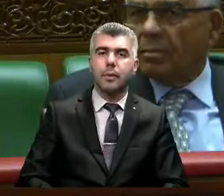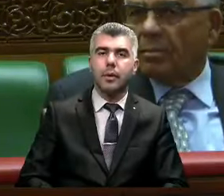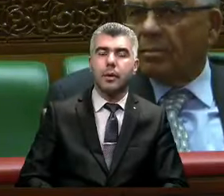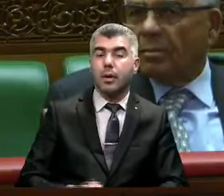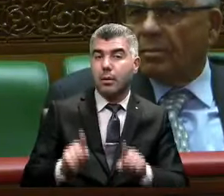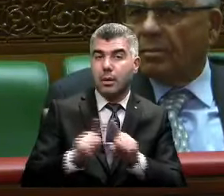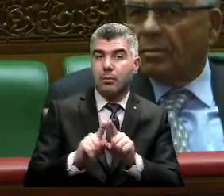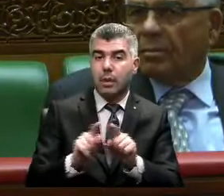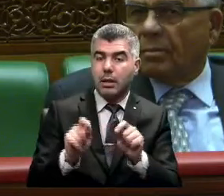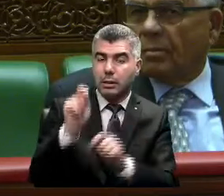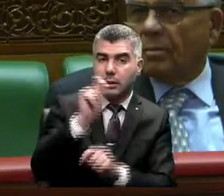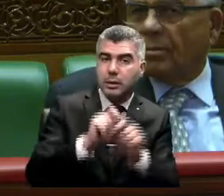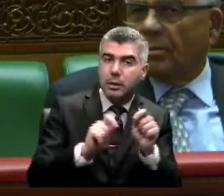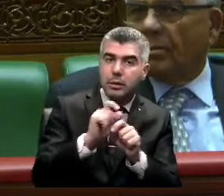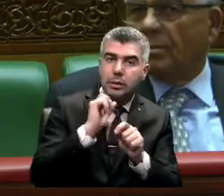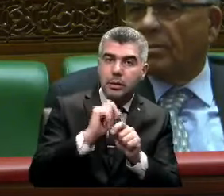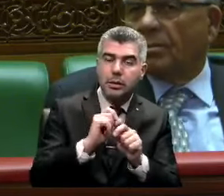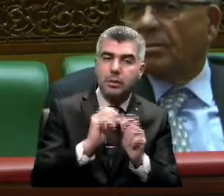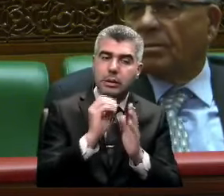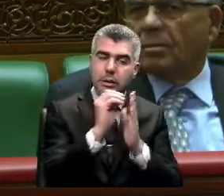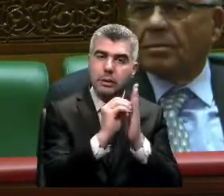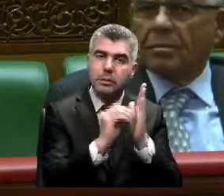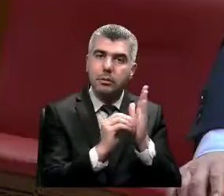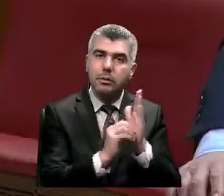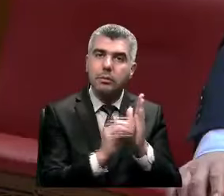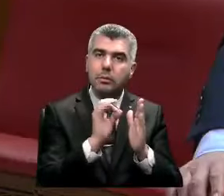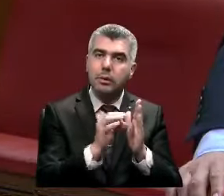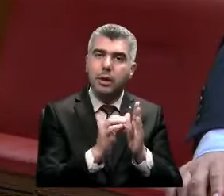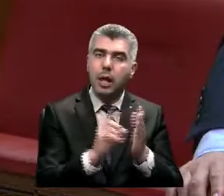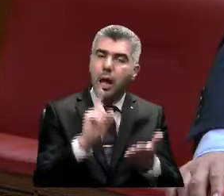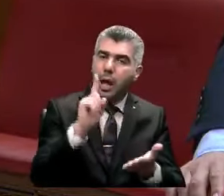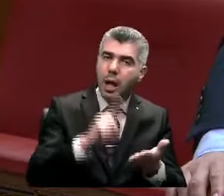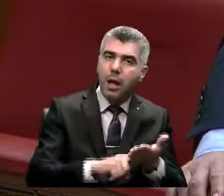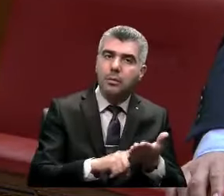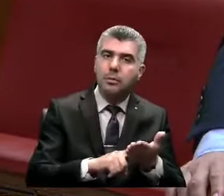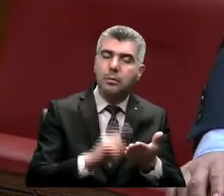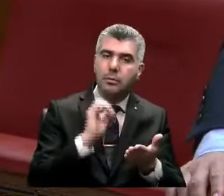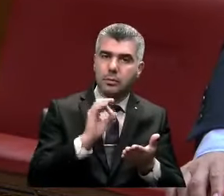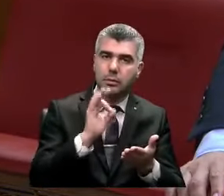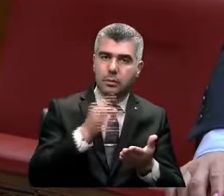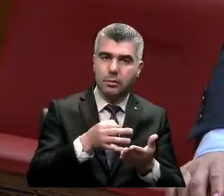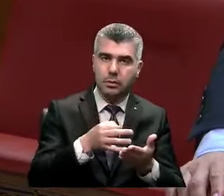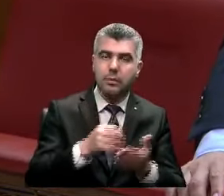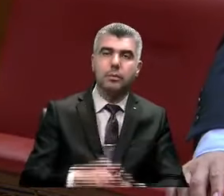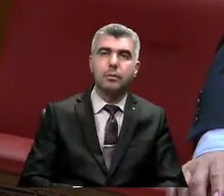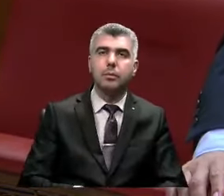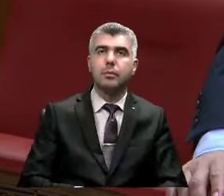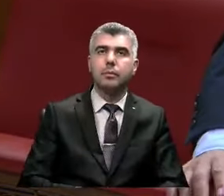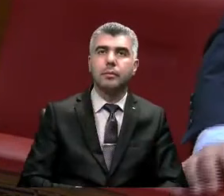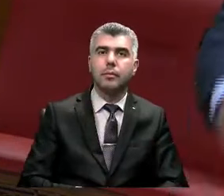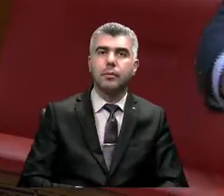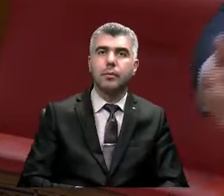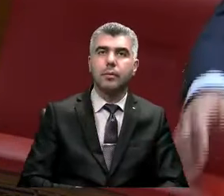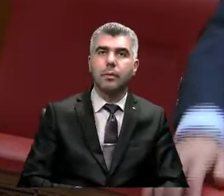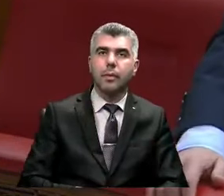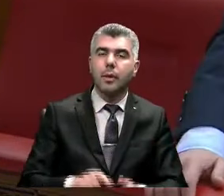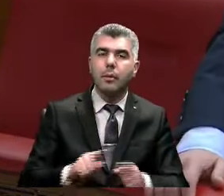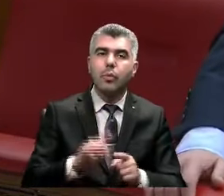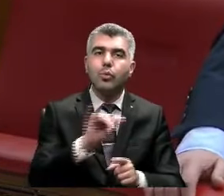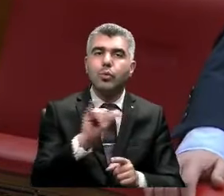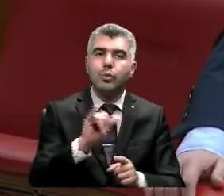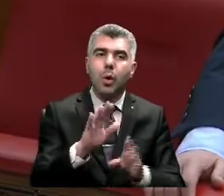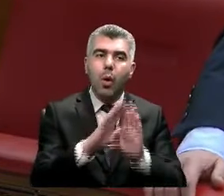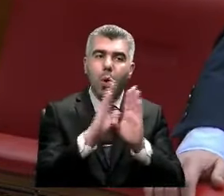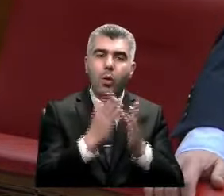تهدف إلى وضع المبادئ والأهداف الأساسية اللي لازم نتمناوها باش نقدروا نقرروا شنو هي